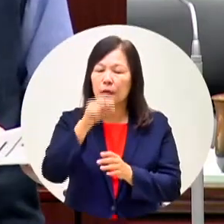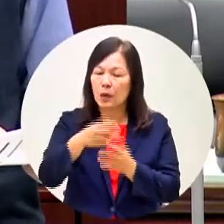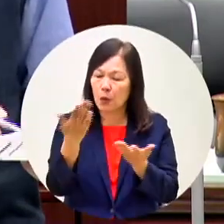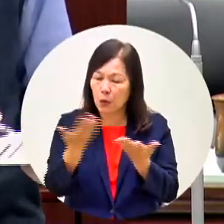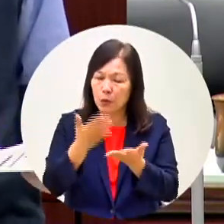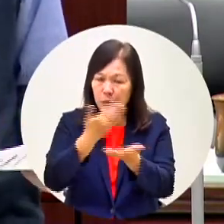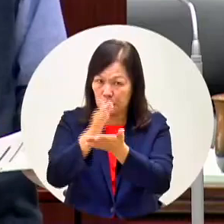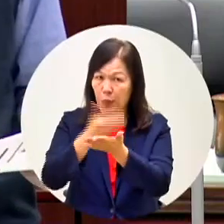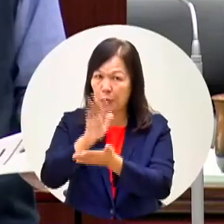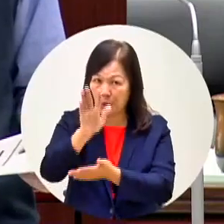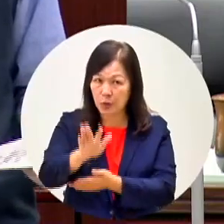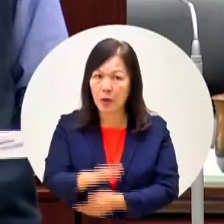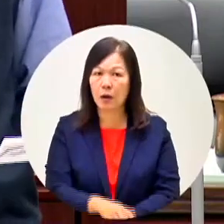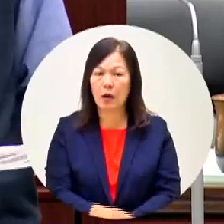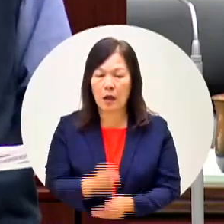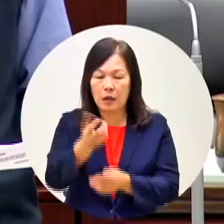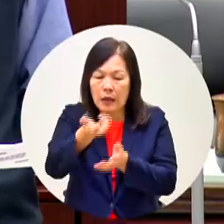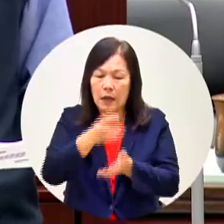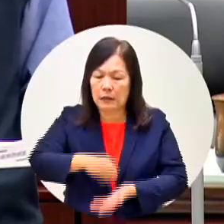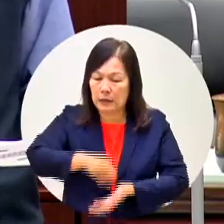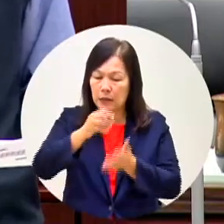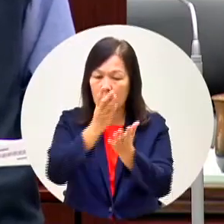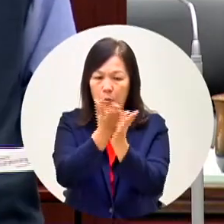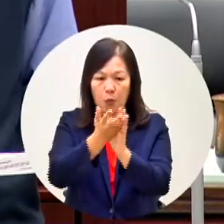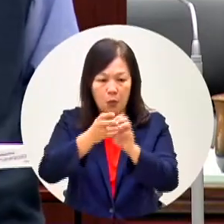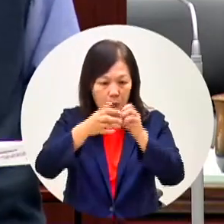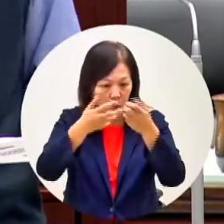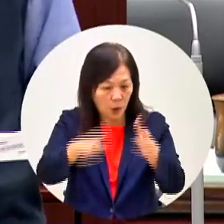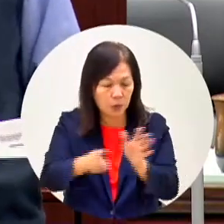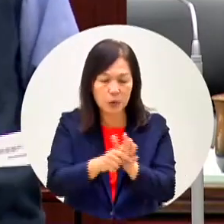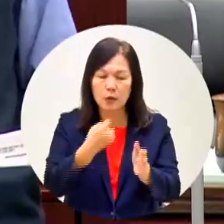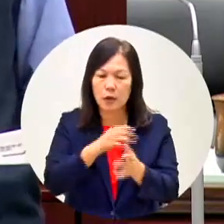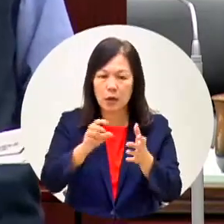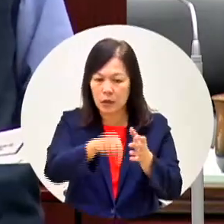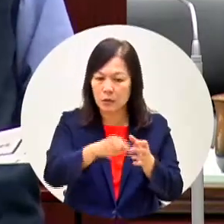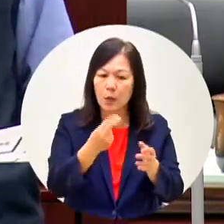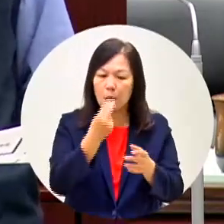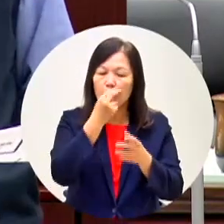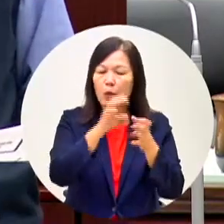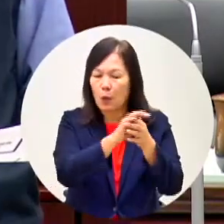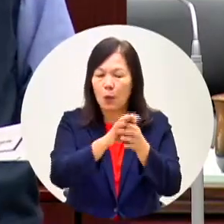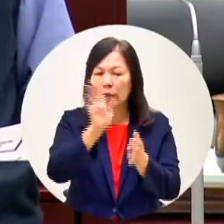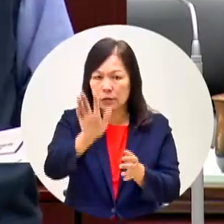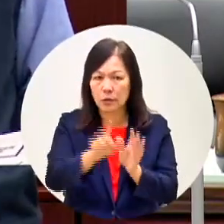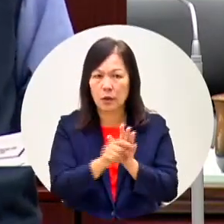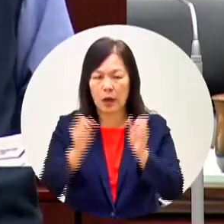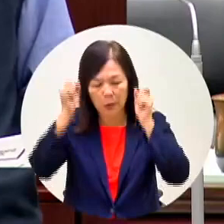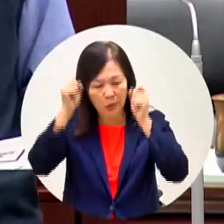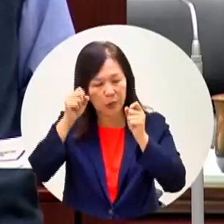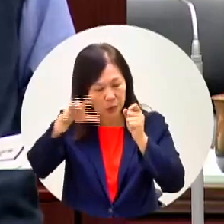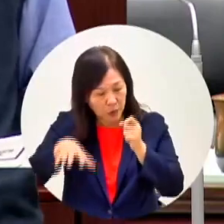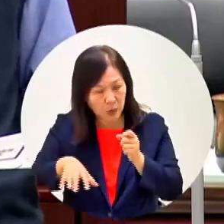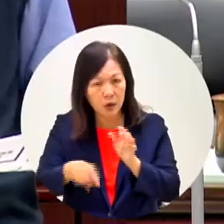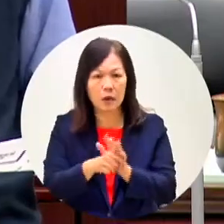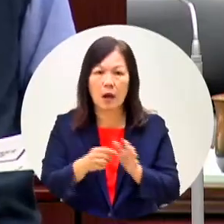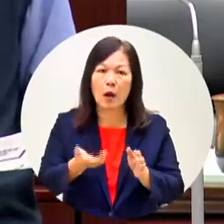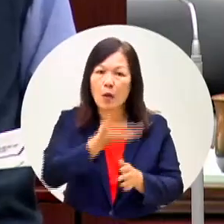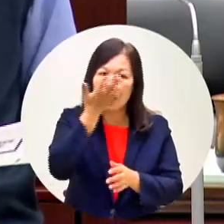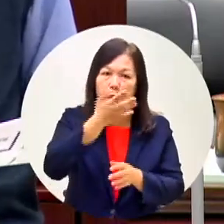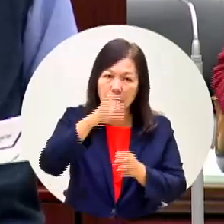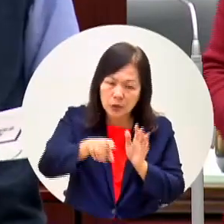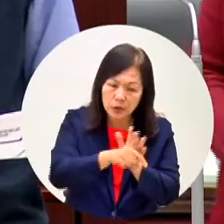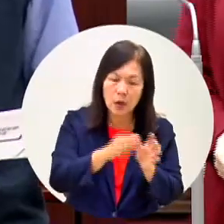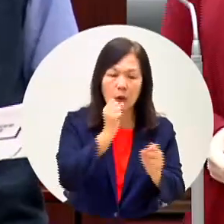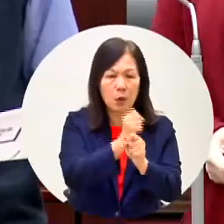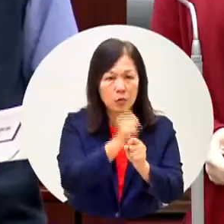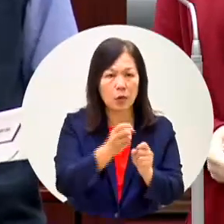题都离不开空污，运动休闲产业、我们农业局、观光局的发展、我们的食品工业产品，还